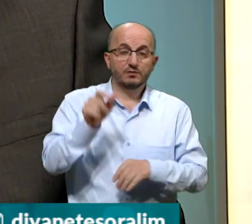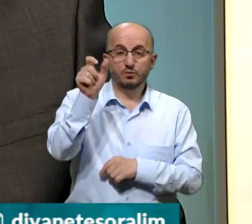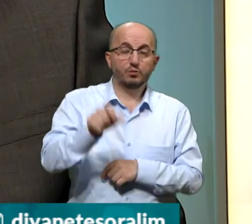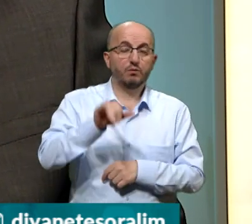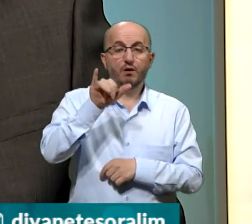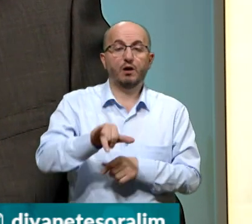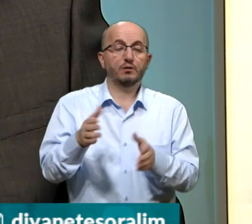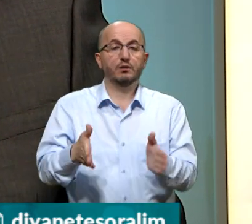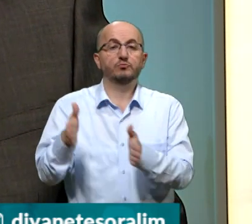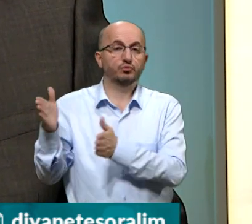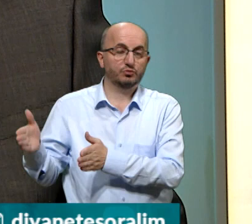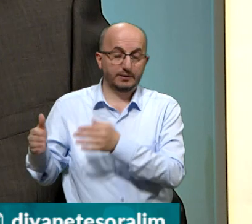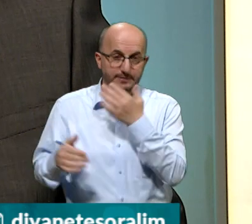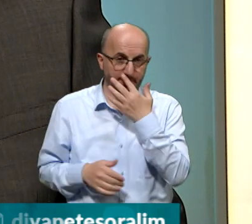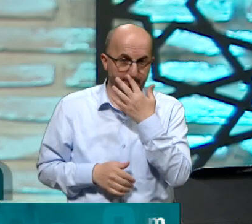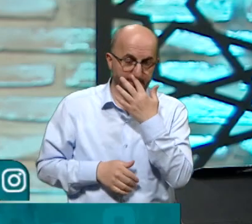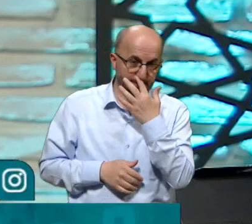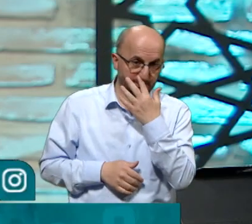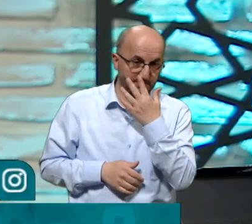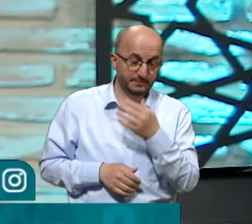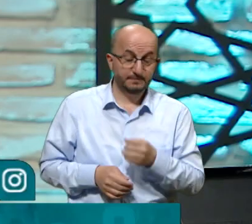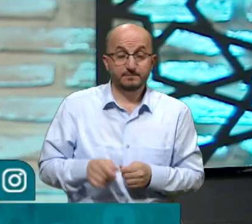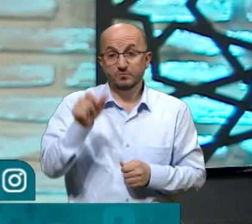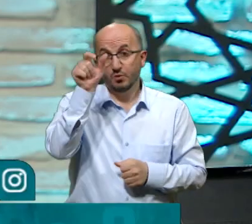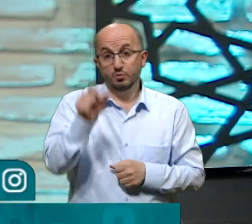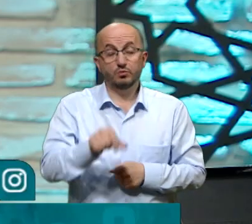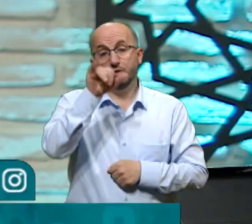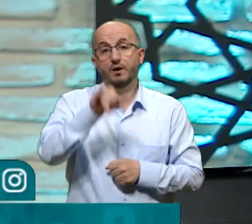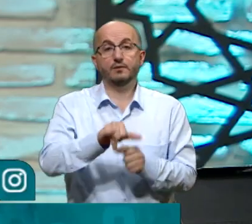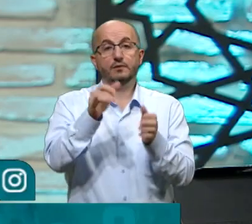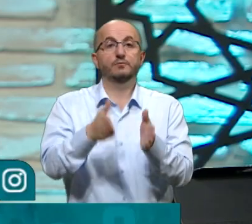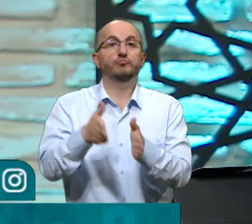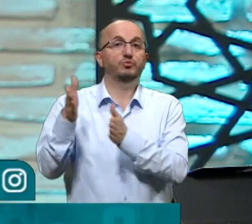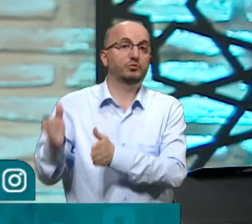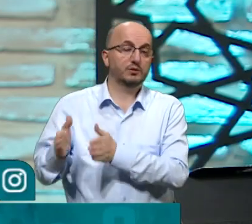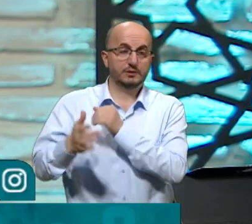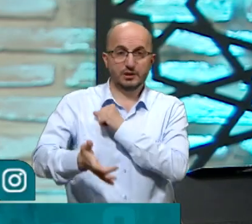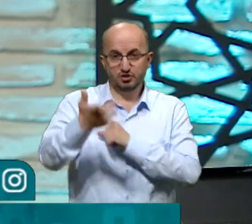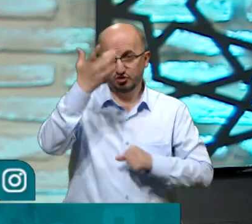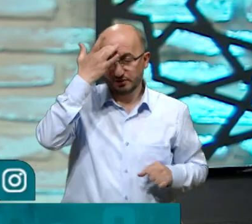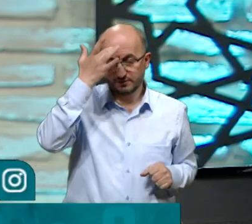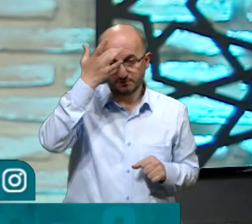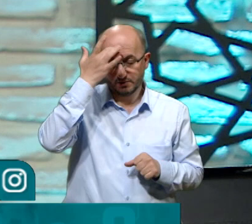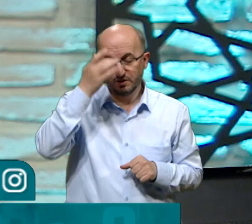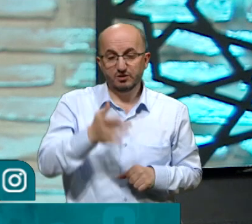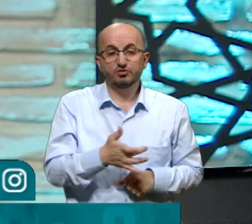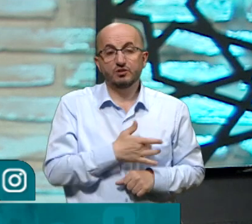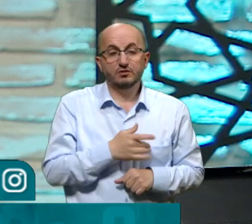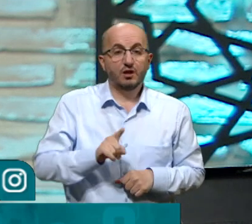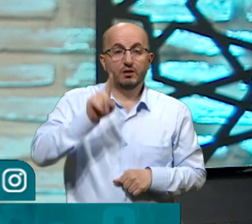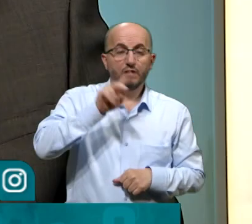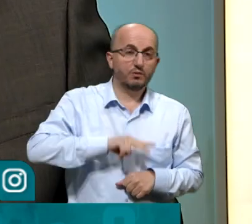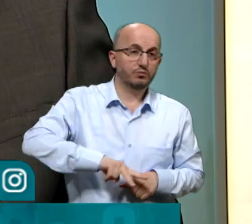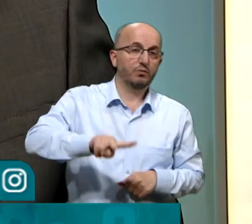kul haklarının üstesinden o kul hakları listesine bakın Şehit bile ki canını Allah